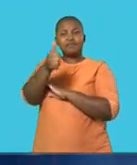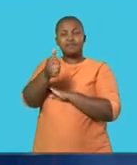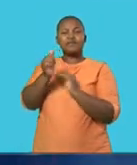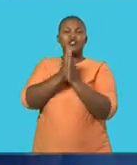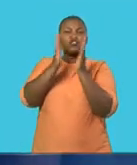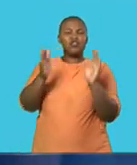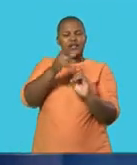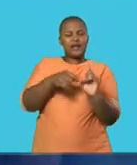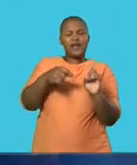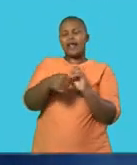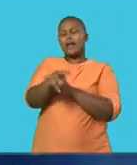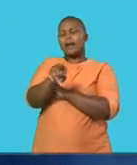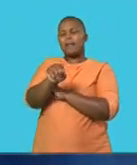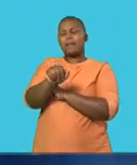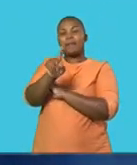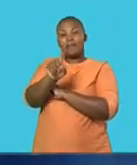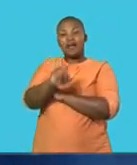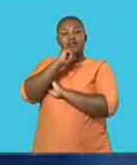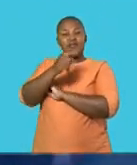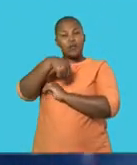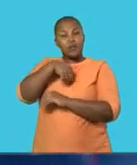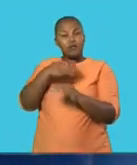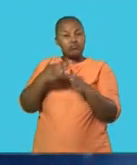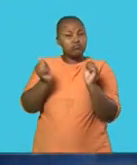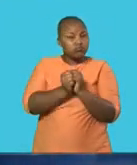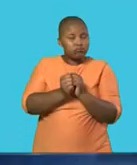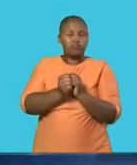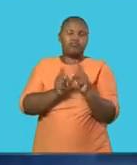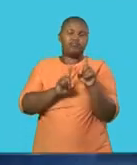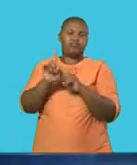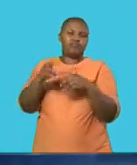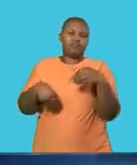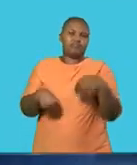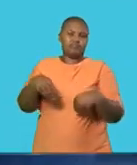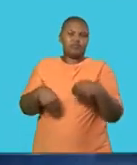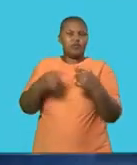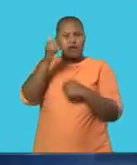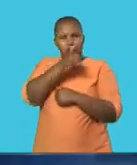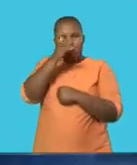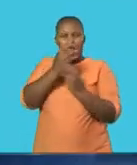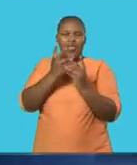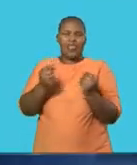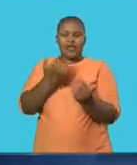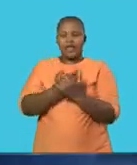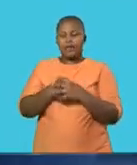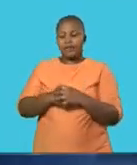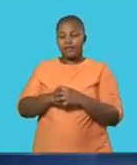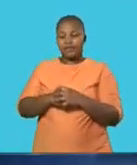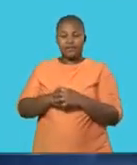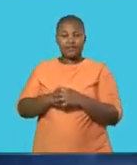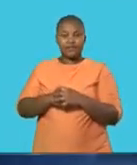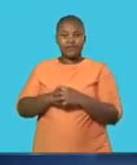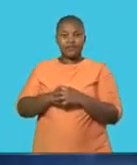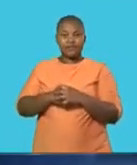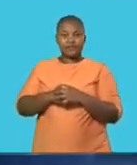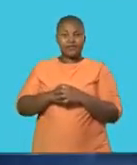General Max Masha uthi ngokubambisana bunganqotshwa ubugebengu. It must be doing the policing. With the police we are now just